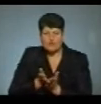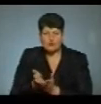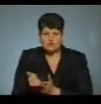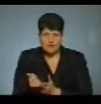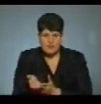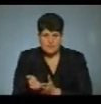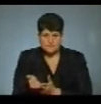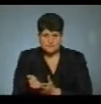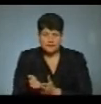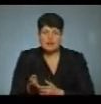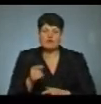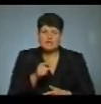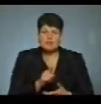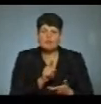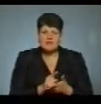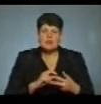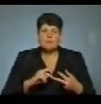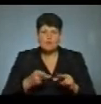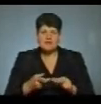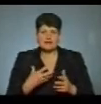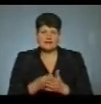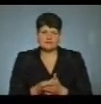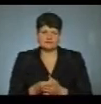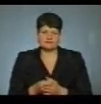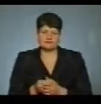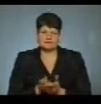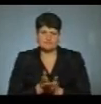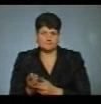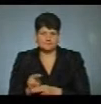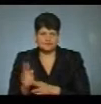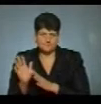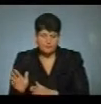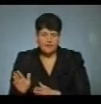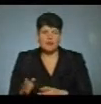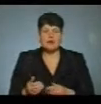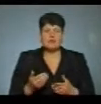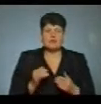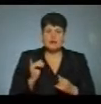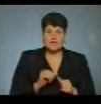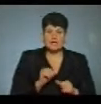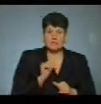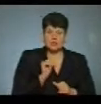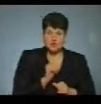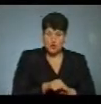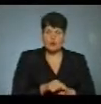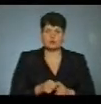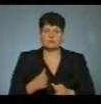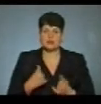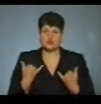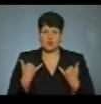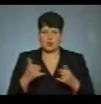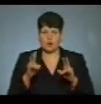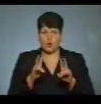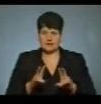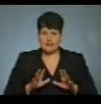перепрофілізування, так? Вони мають поміняти свій профіль, якщо буде на це потреба. Крім цього, сьогодні ми